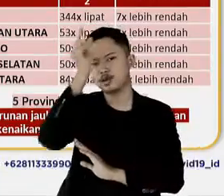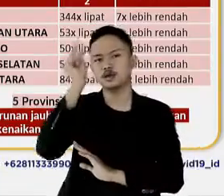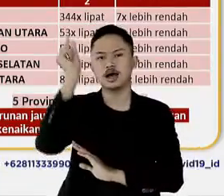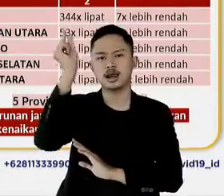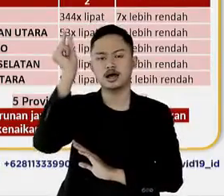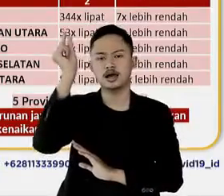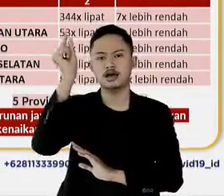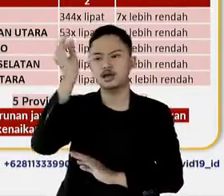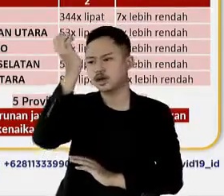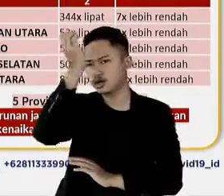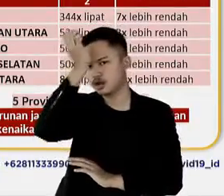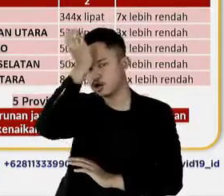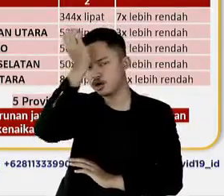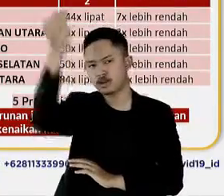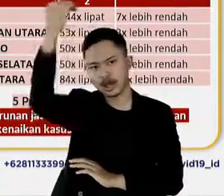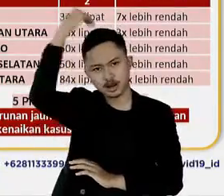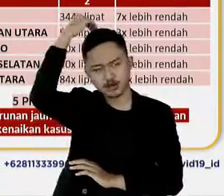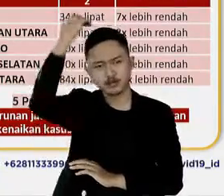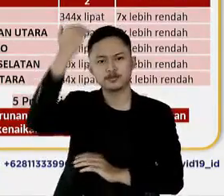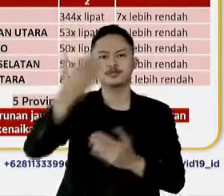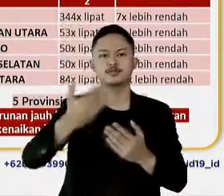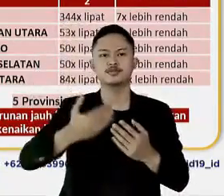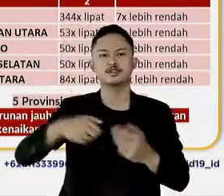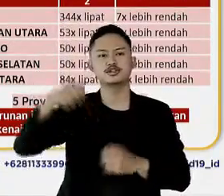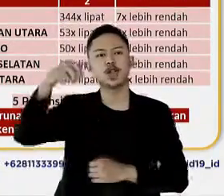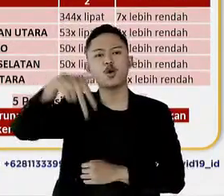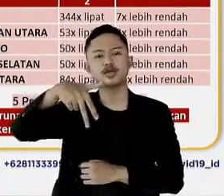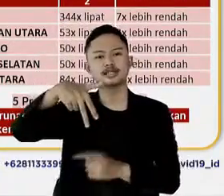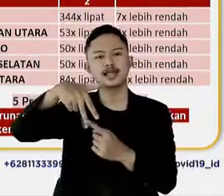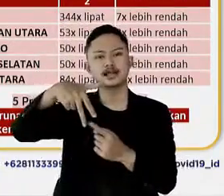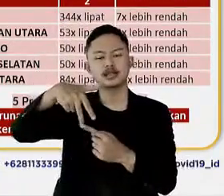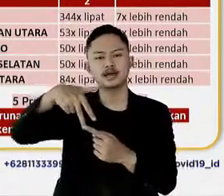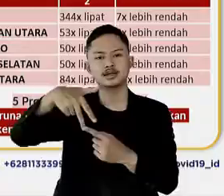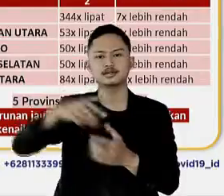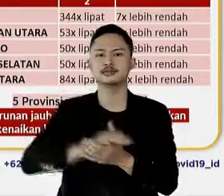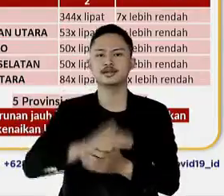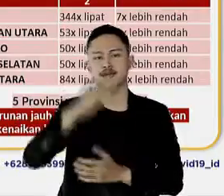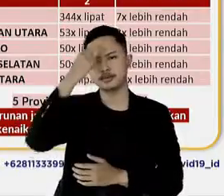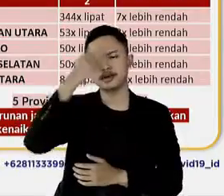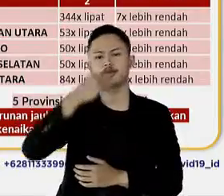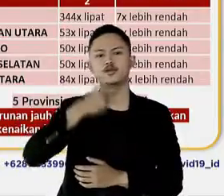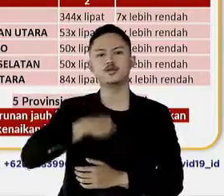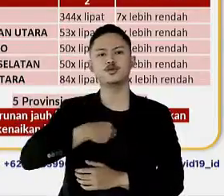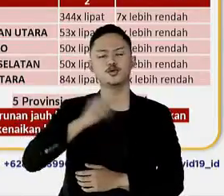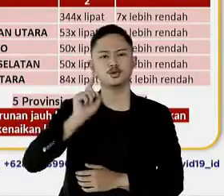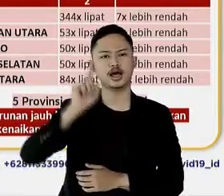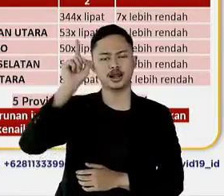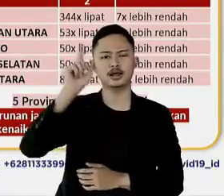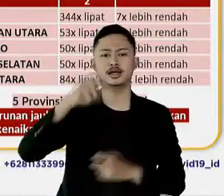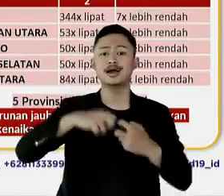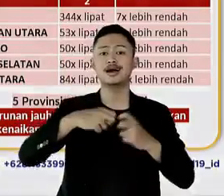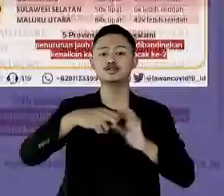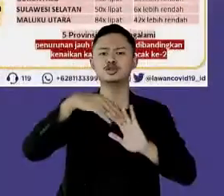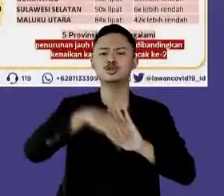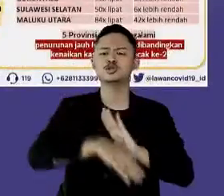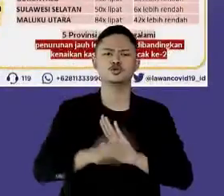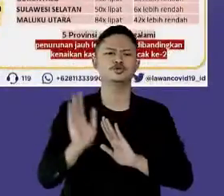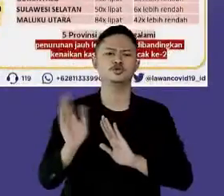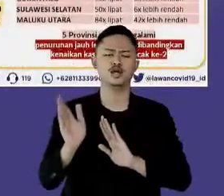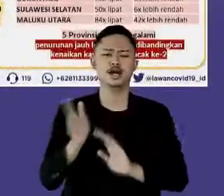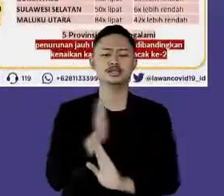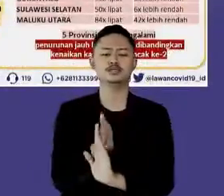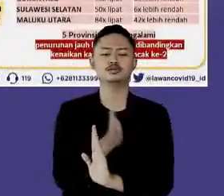Gorontalo Sulawesi Selatan dan Maluku Utara telah berhasil menurunkan kasus jika dibandingkan dengan